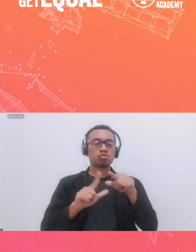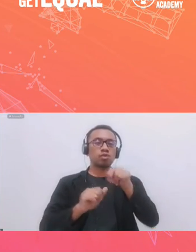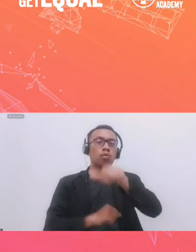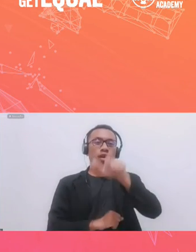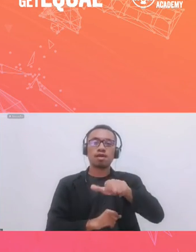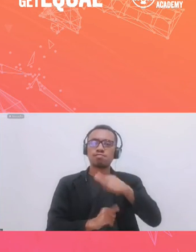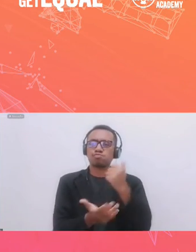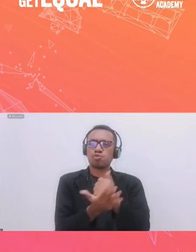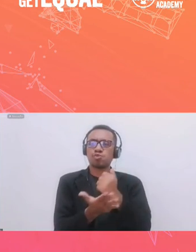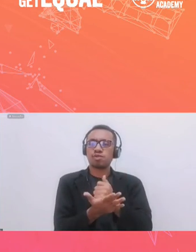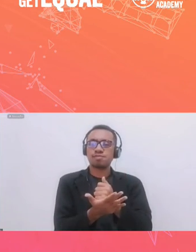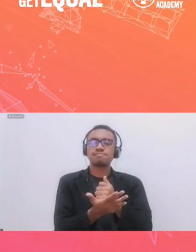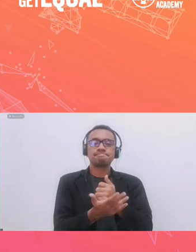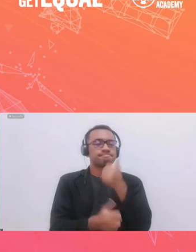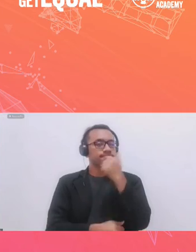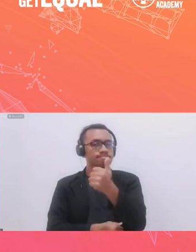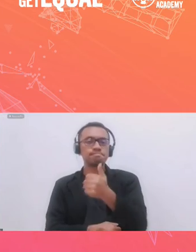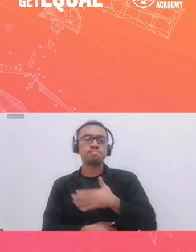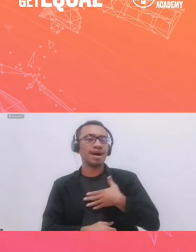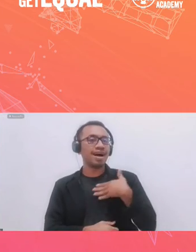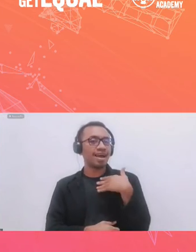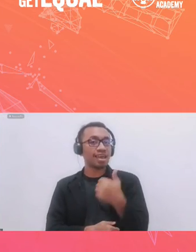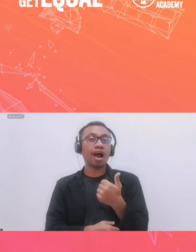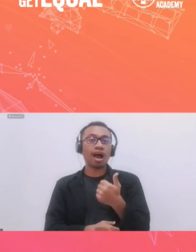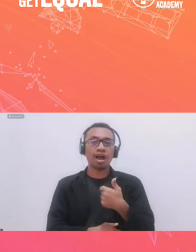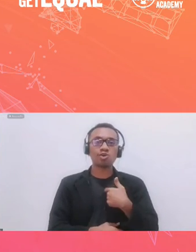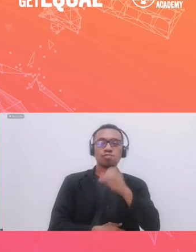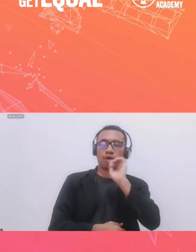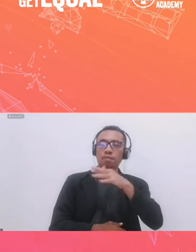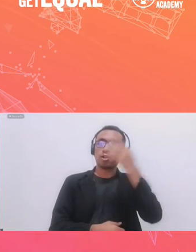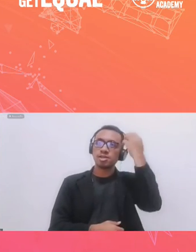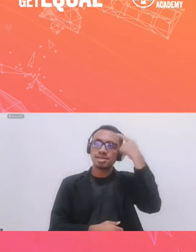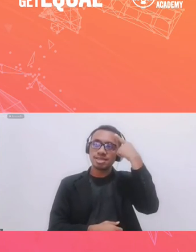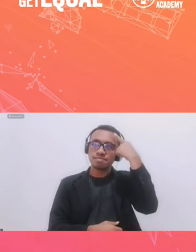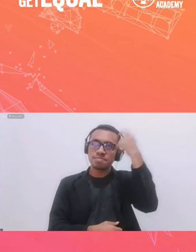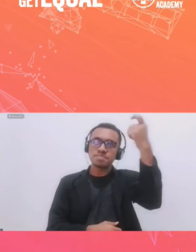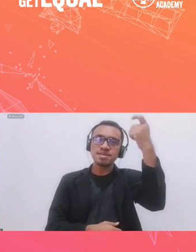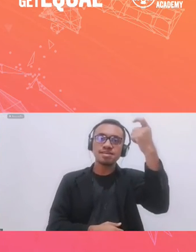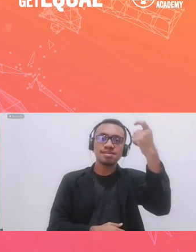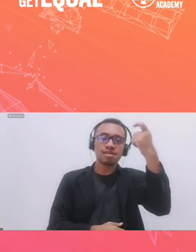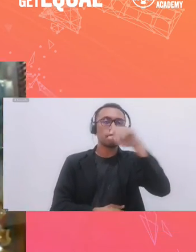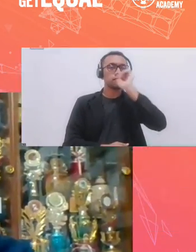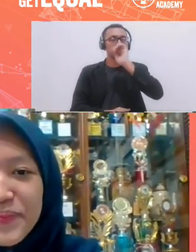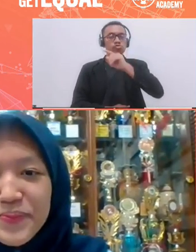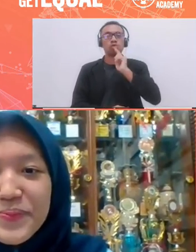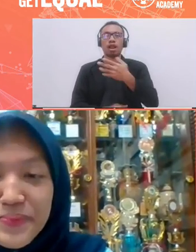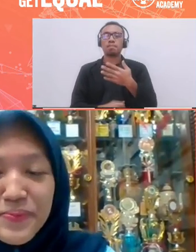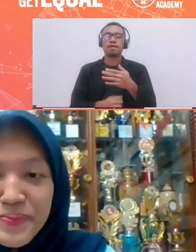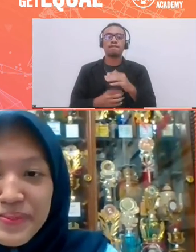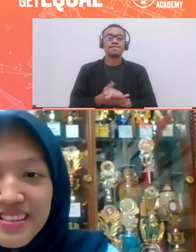bisa menyuarakan aspirasi aku dan cita-cita aku soal Freedom Online ini gitu Kak.